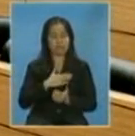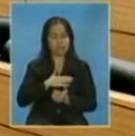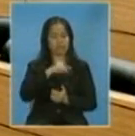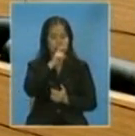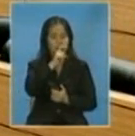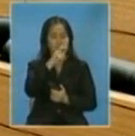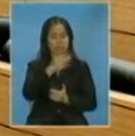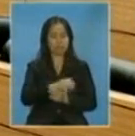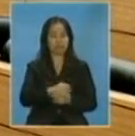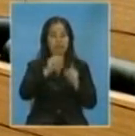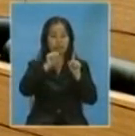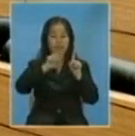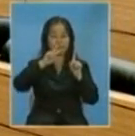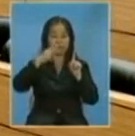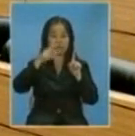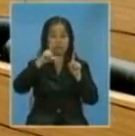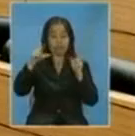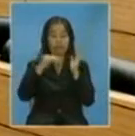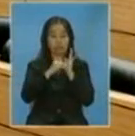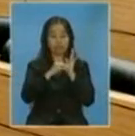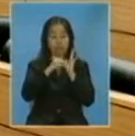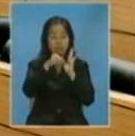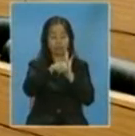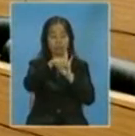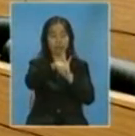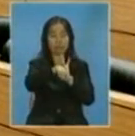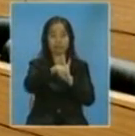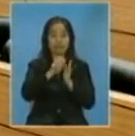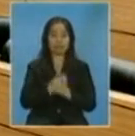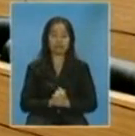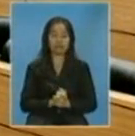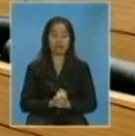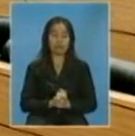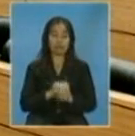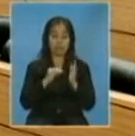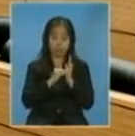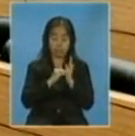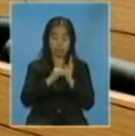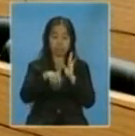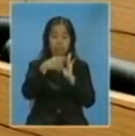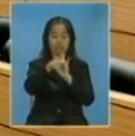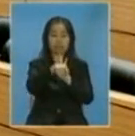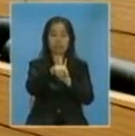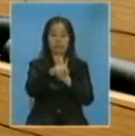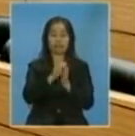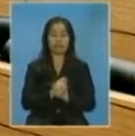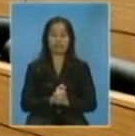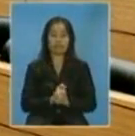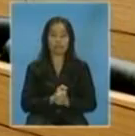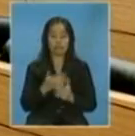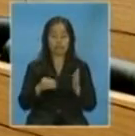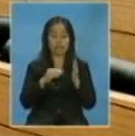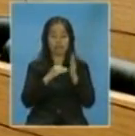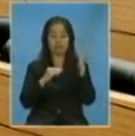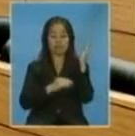ไอ้ 120,000 ล้านก็คือทำจากกรุงเทพไปโคราชจากกรุงเทพไปโคราชแล้วก็ลงสายใต้ไปประแด